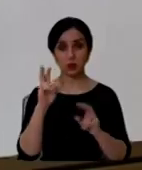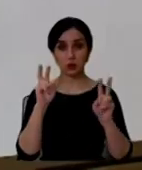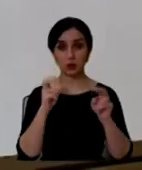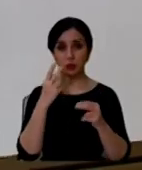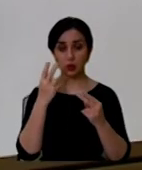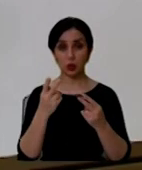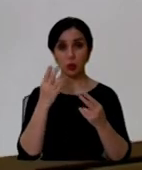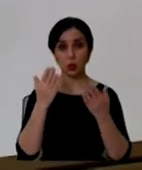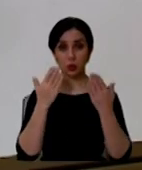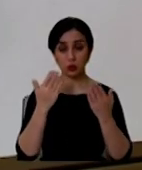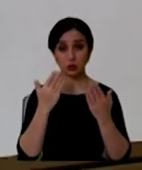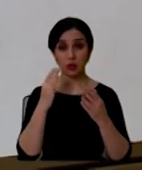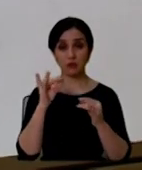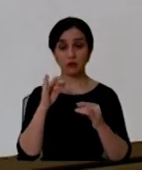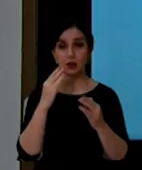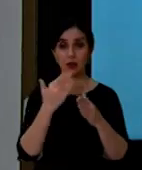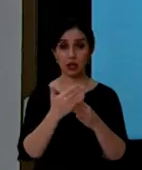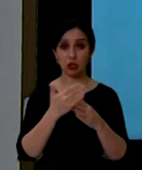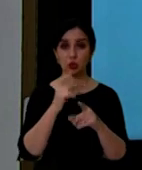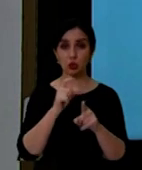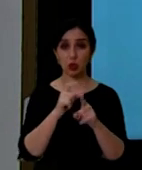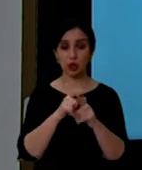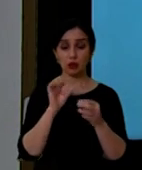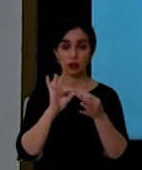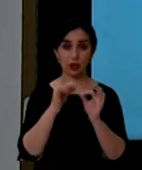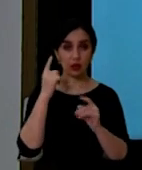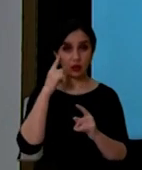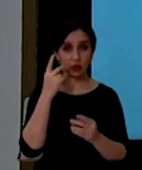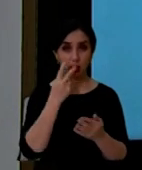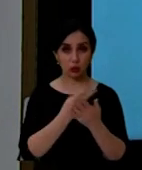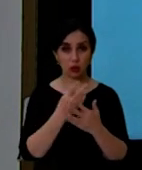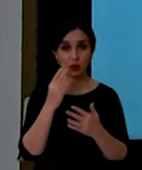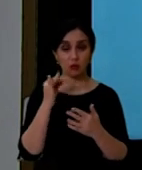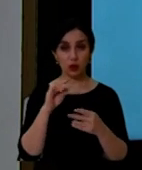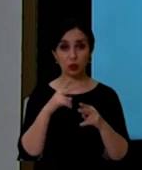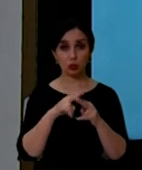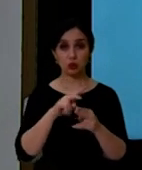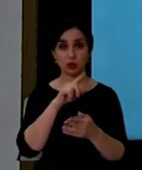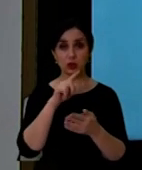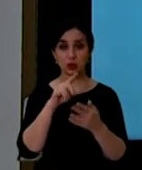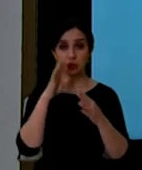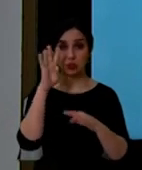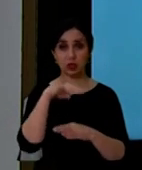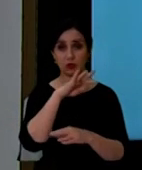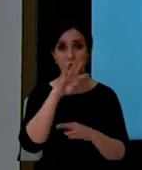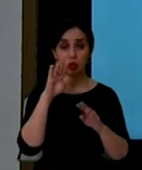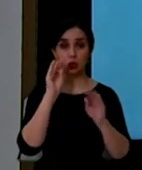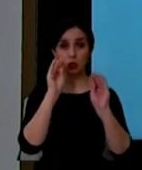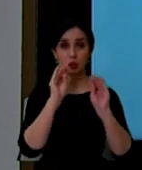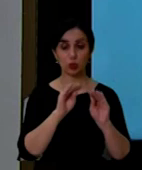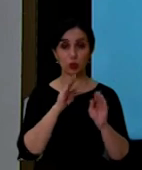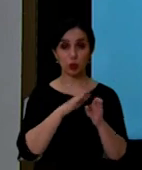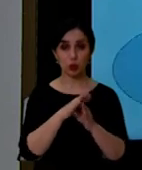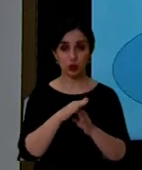əqdəkələyən, təyanç sözlərini təhlil qələyən və qiyyda bərləgən jədvəlini təldirin.